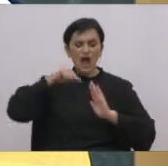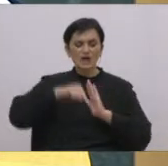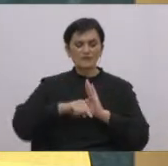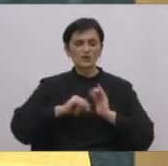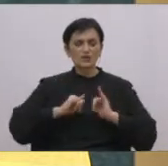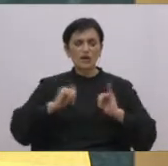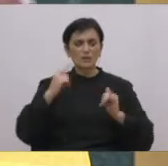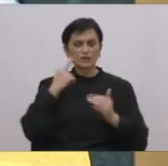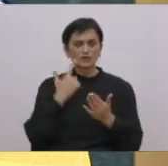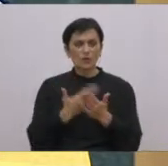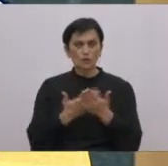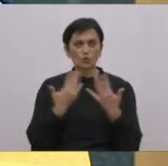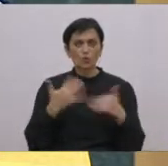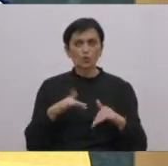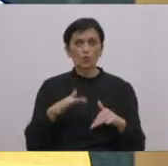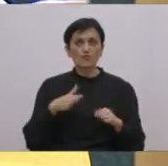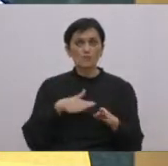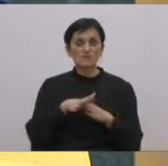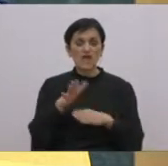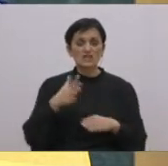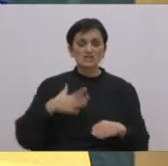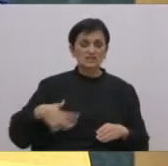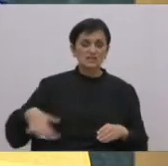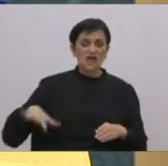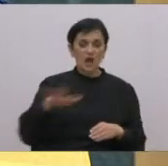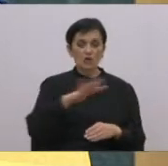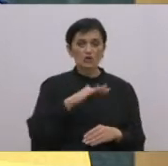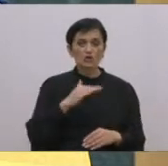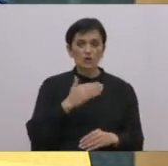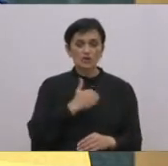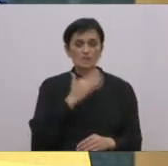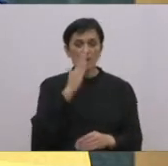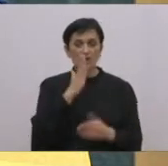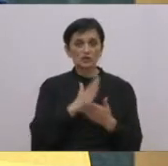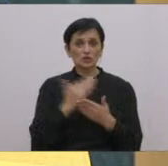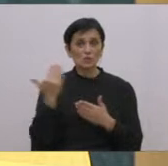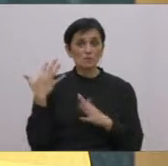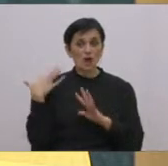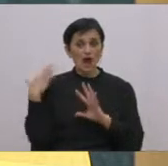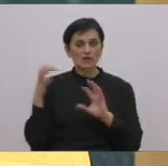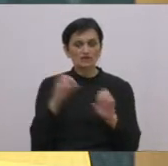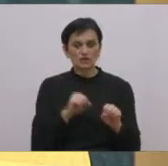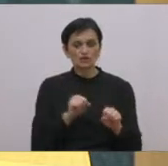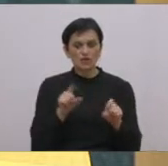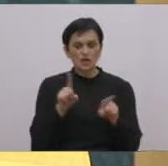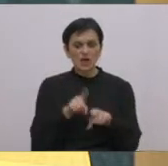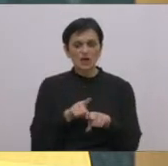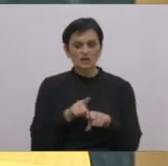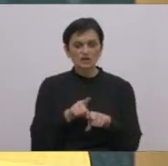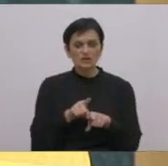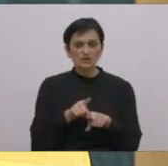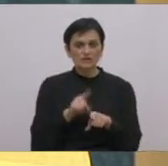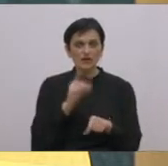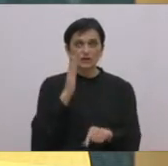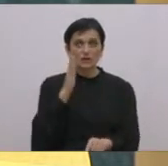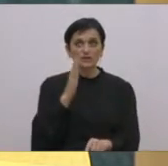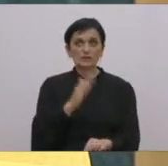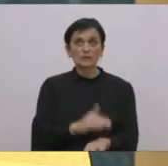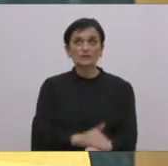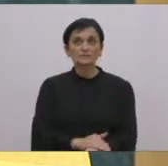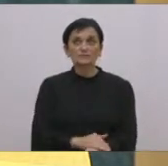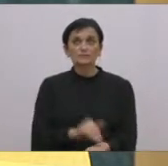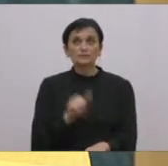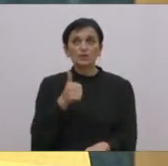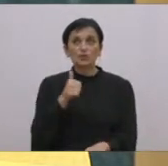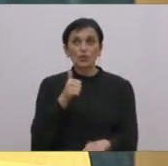გაფართოების თვალსაზრისით უკვე მთელი საქართველოს ჭრილში და იმედი გვაქვს, რომ აქ მათი მხარდაჭერა ასევე გვექნება. ისევე